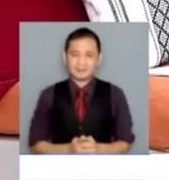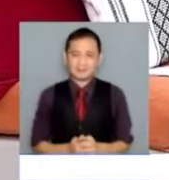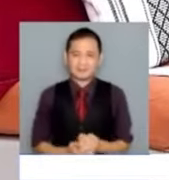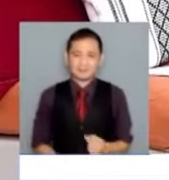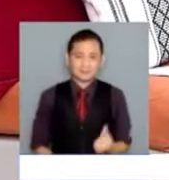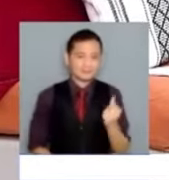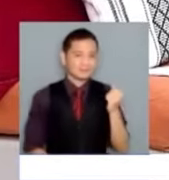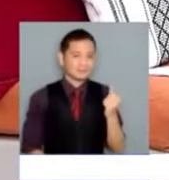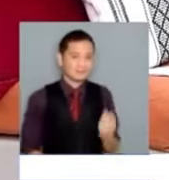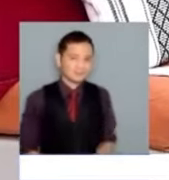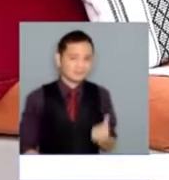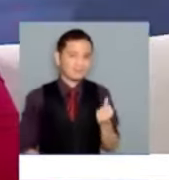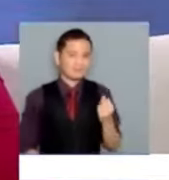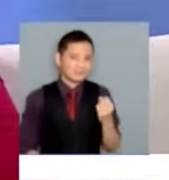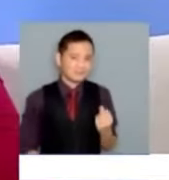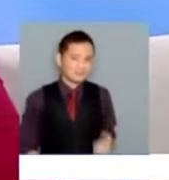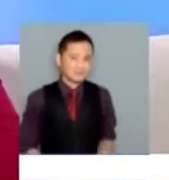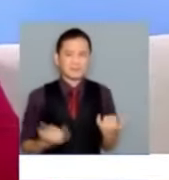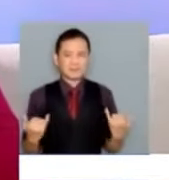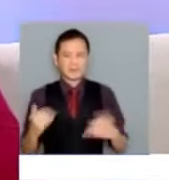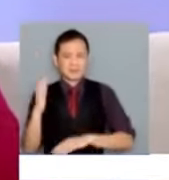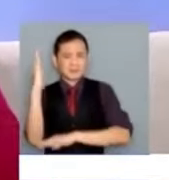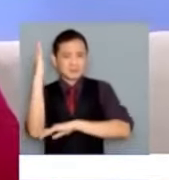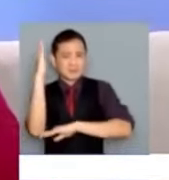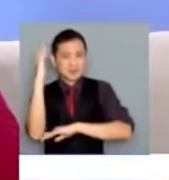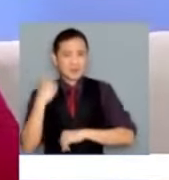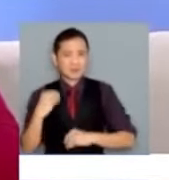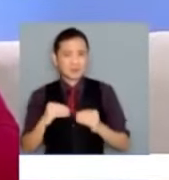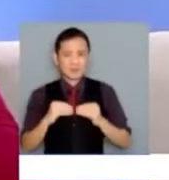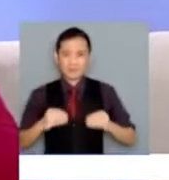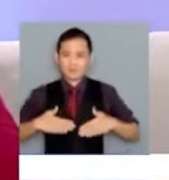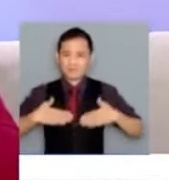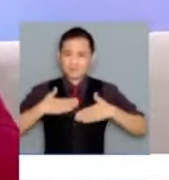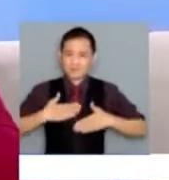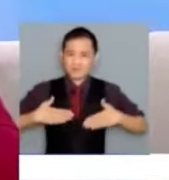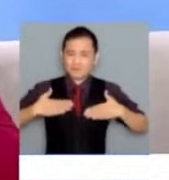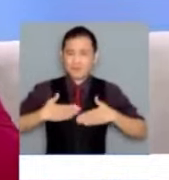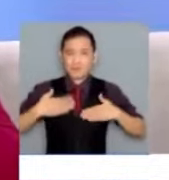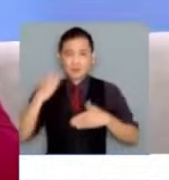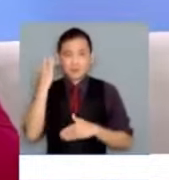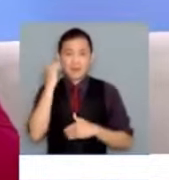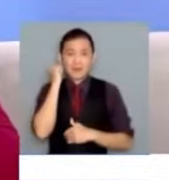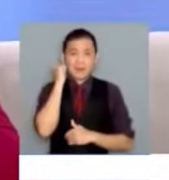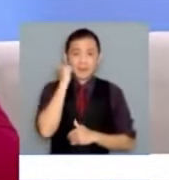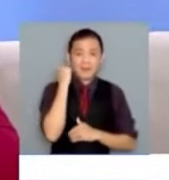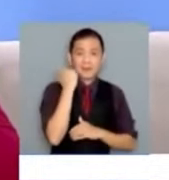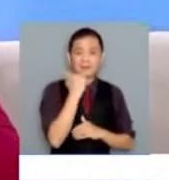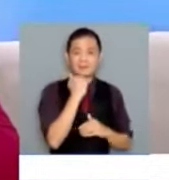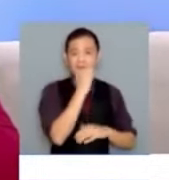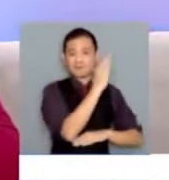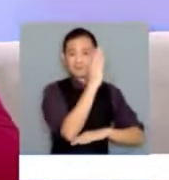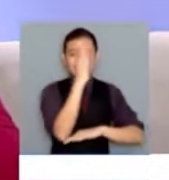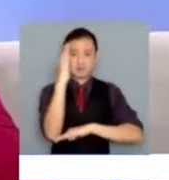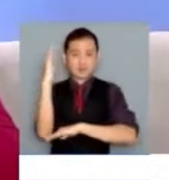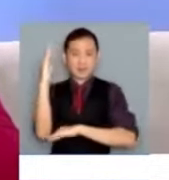Masaya na ang ating tanghalian, Kapuso Network, dahil kasama na natin araw-araw ang It's Showtime! Yeah,